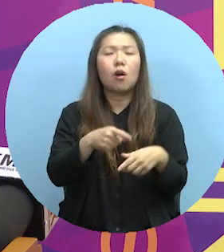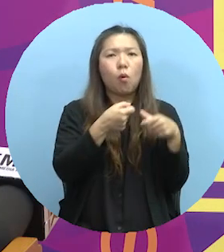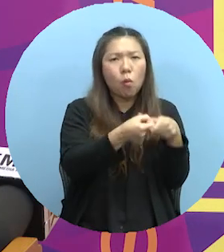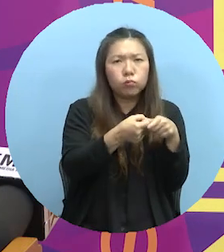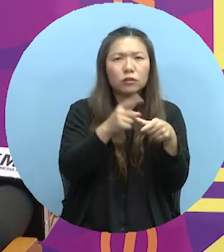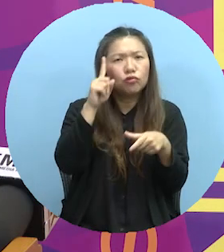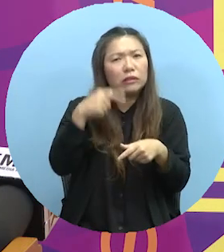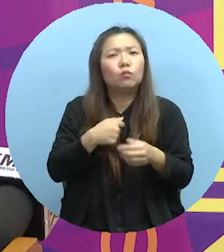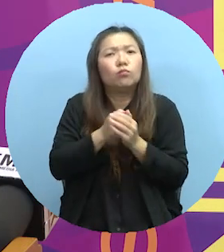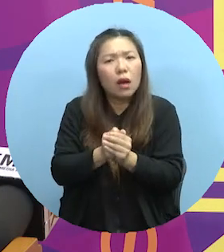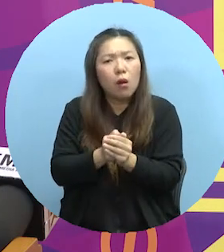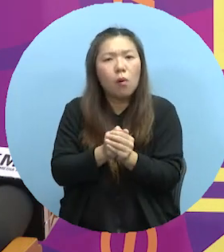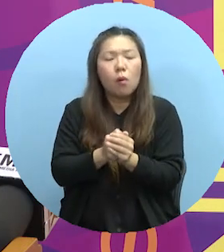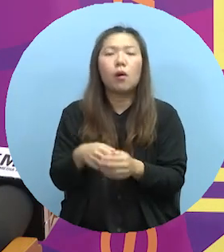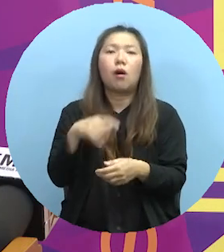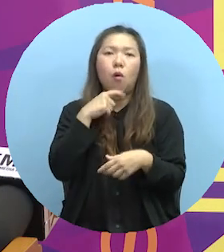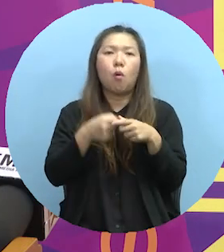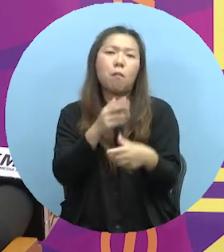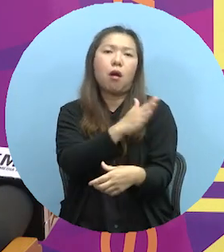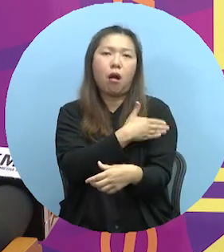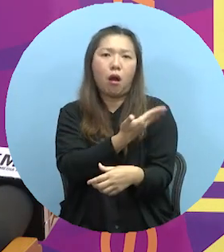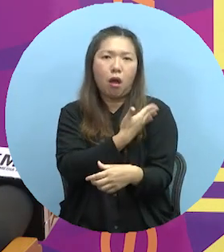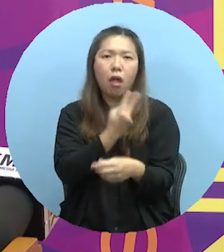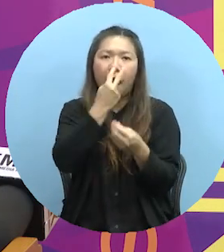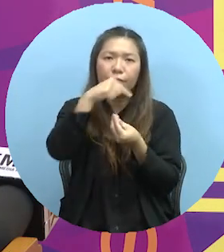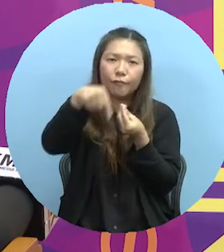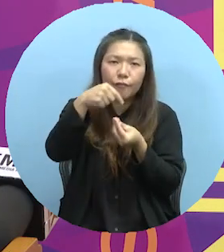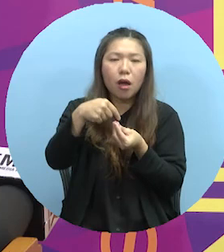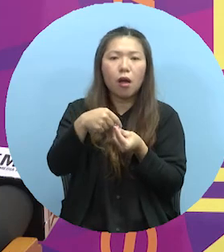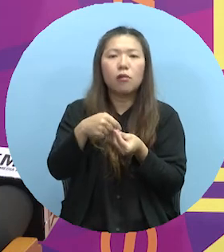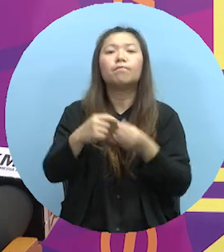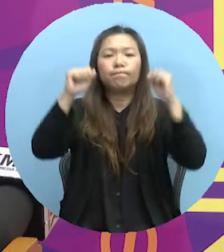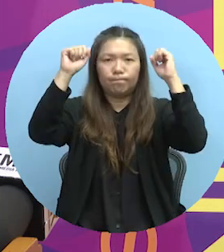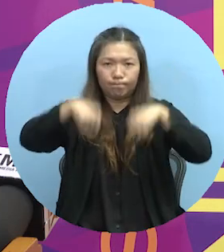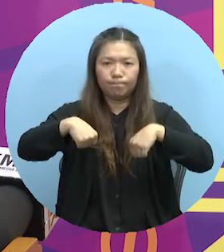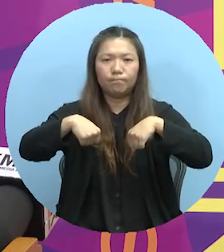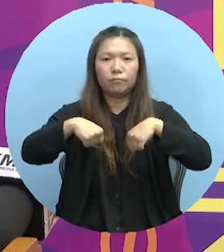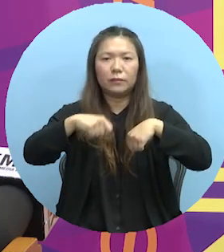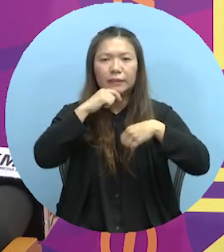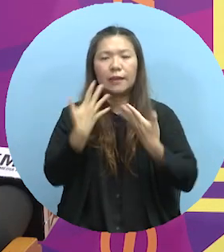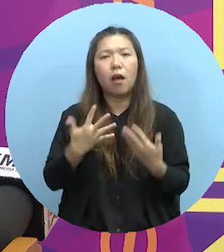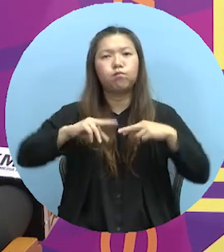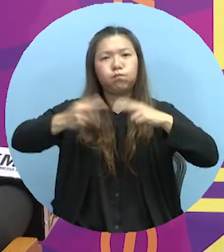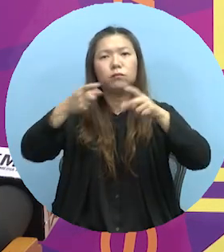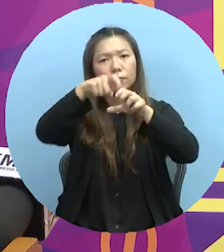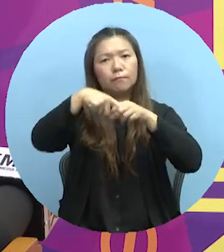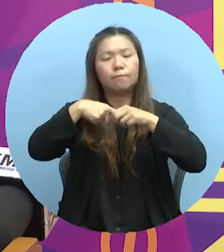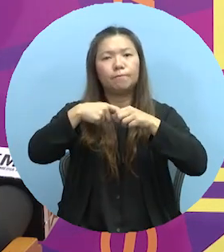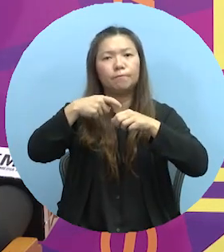薪酬調整的要求和公務員士氣之後，同意提出以下的薪酬調整方